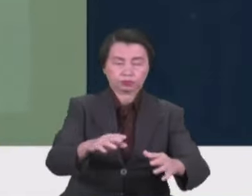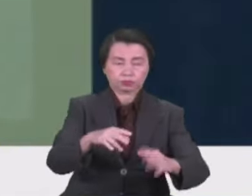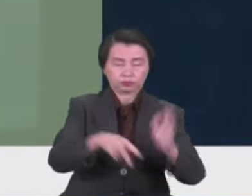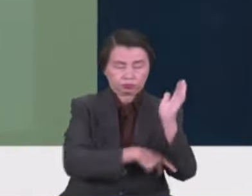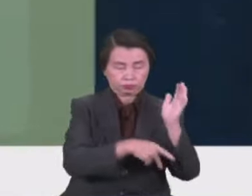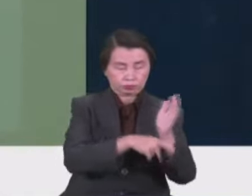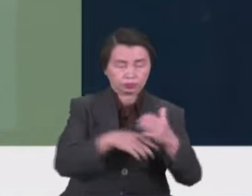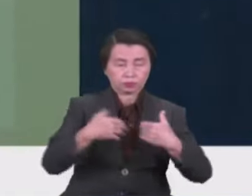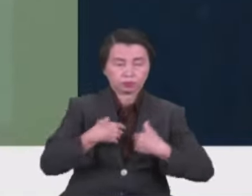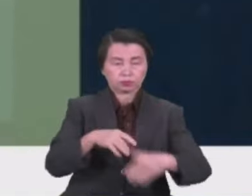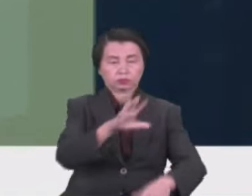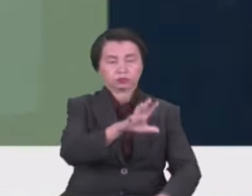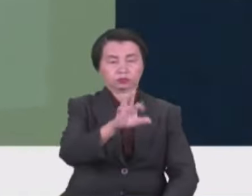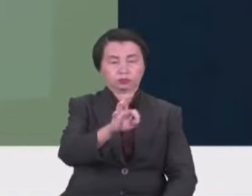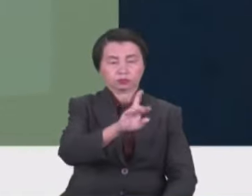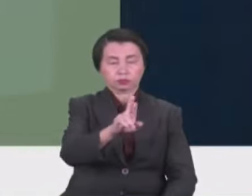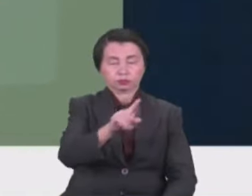Papar mempunyai seramai